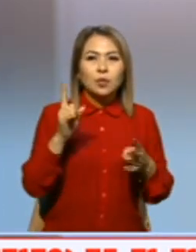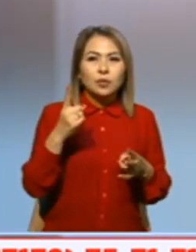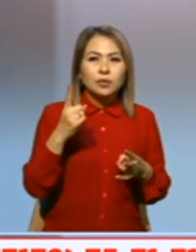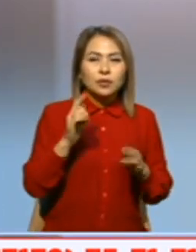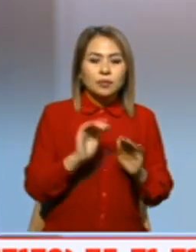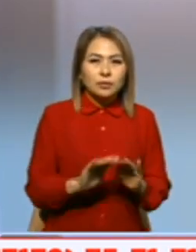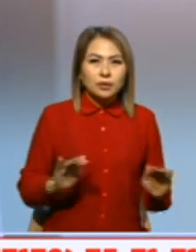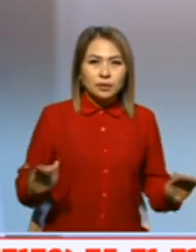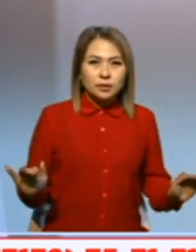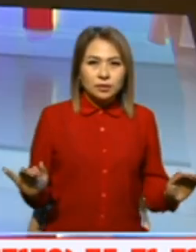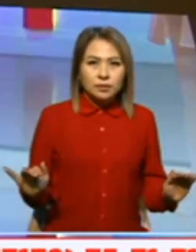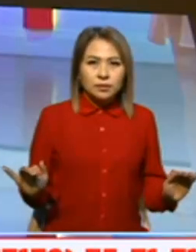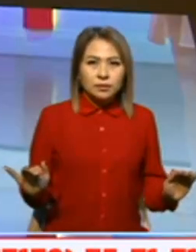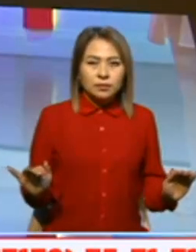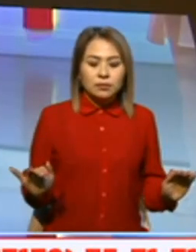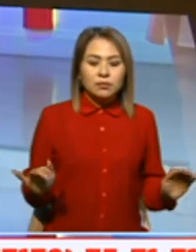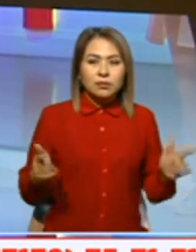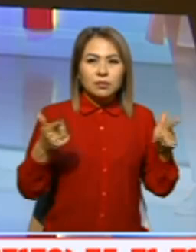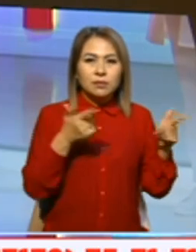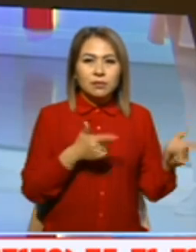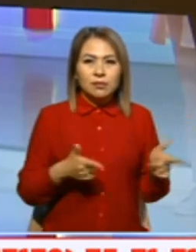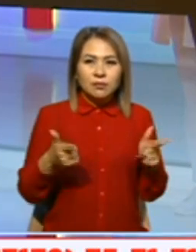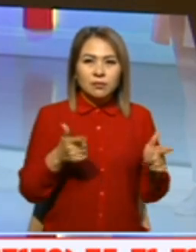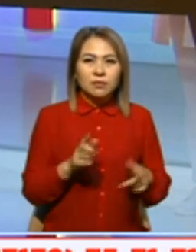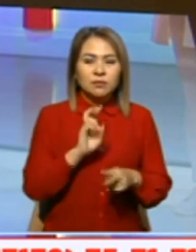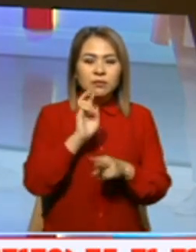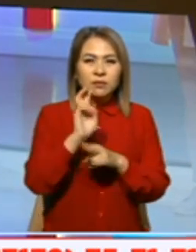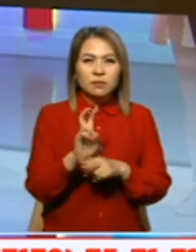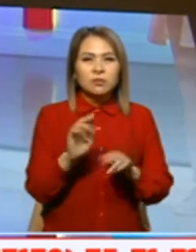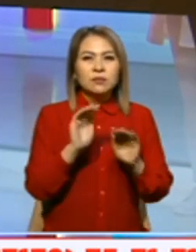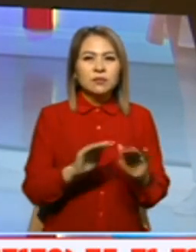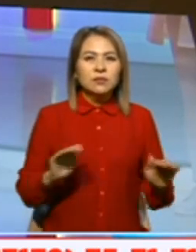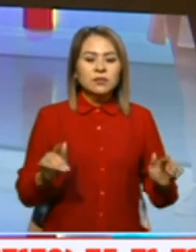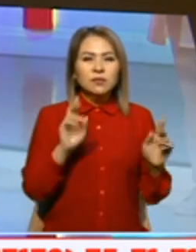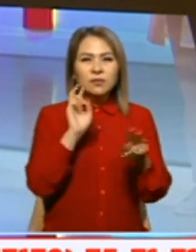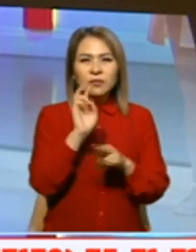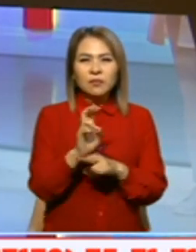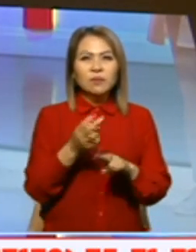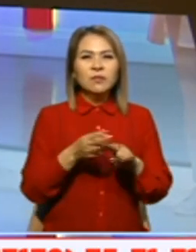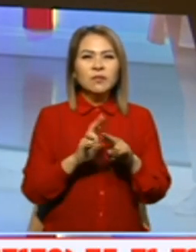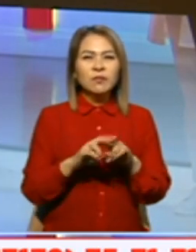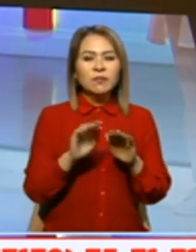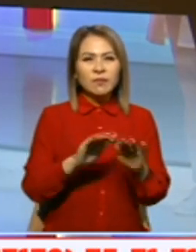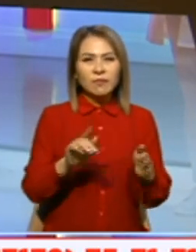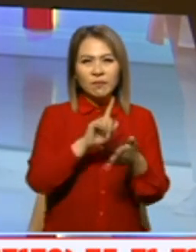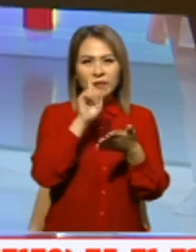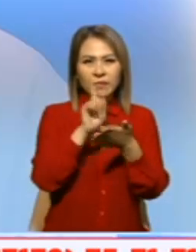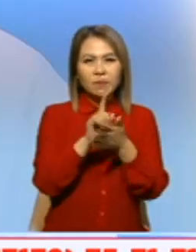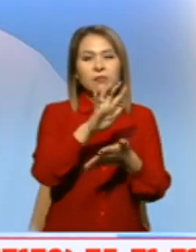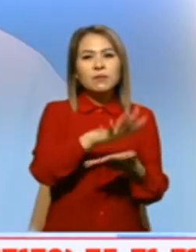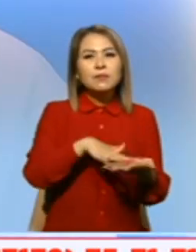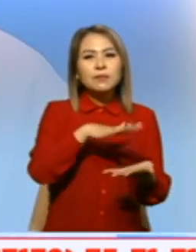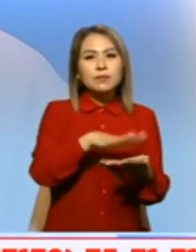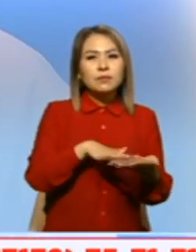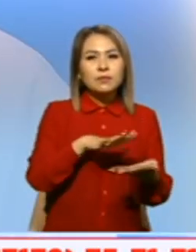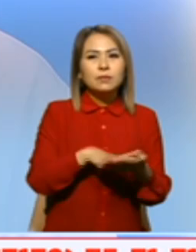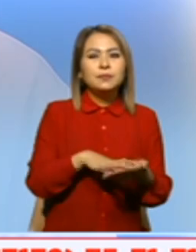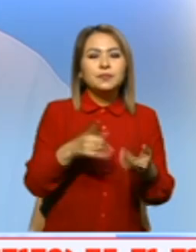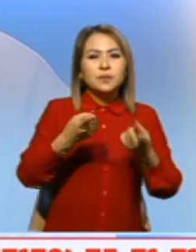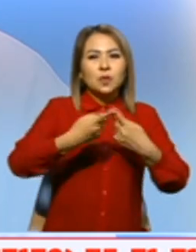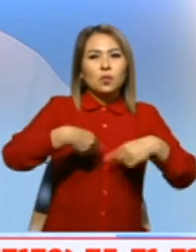бала жаңағы дайындыққа барады мектепке, балабақшаға барады. Сол кезде баланың әрі қарай социумға,